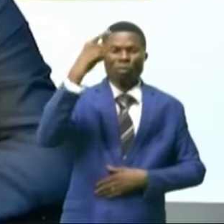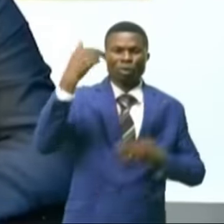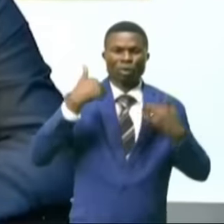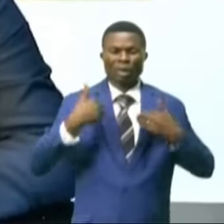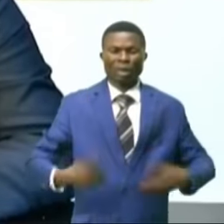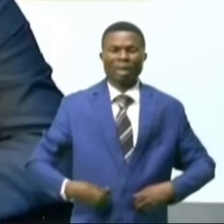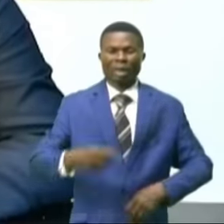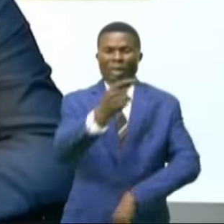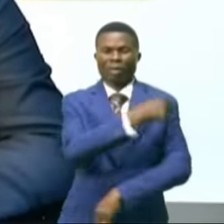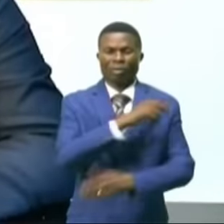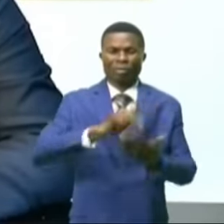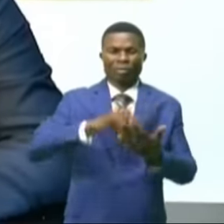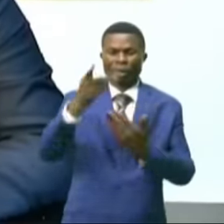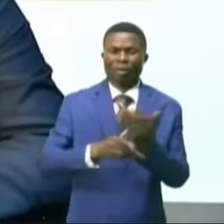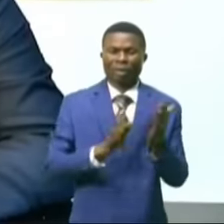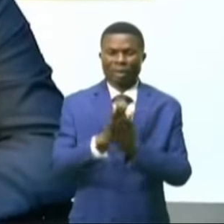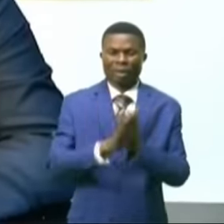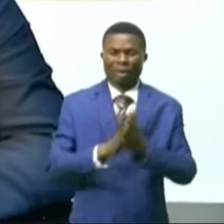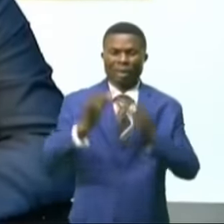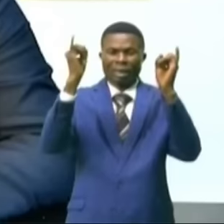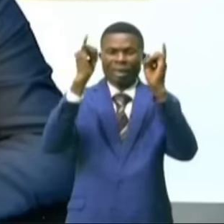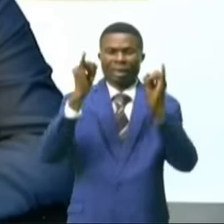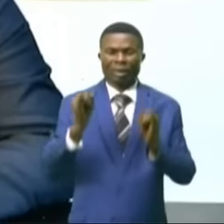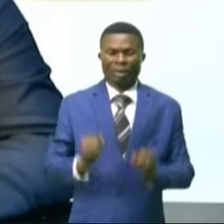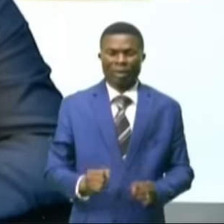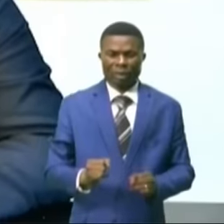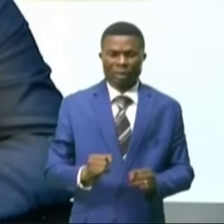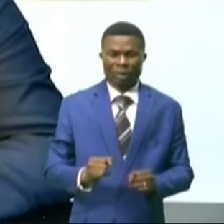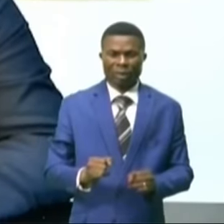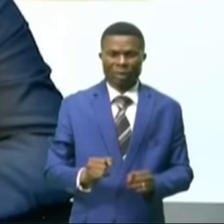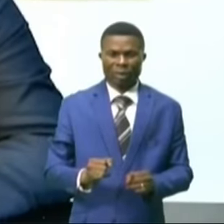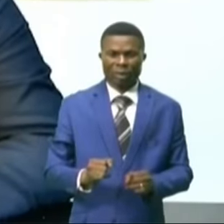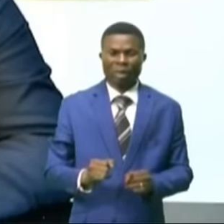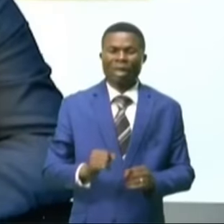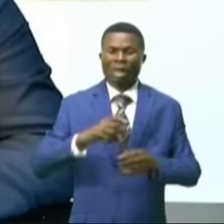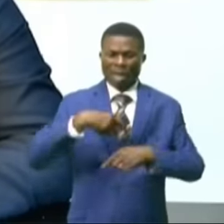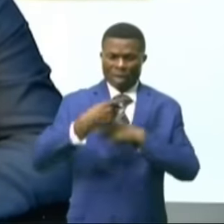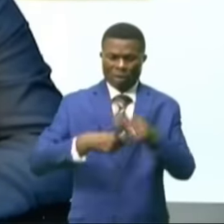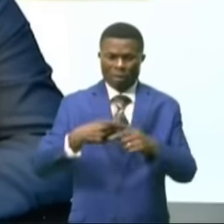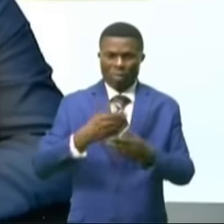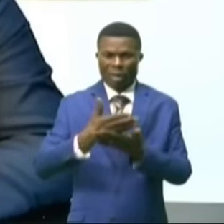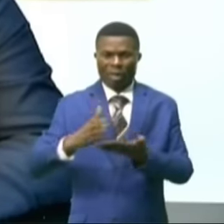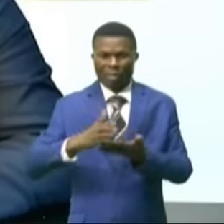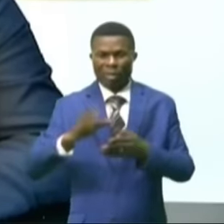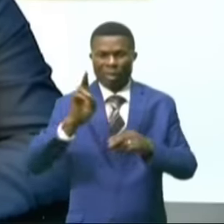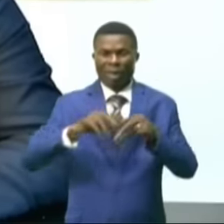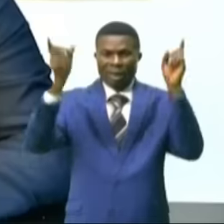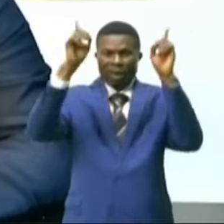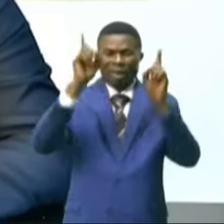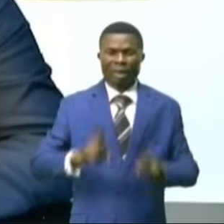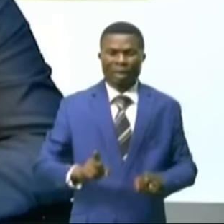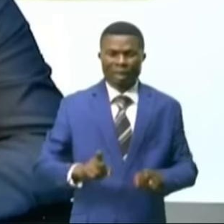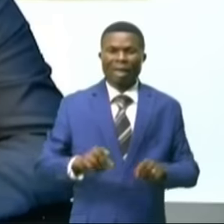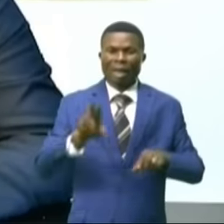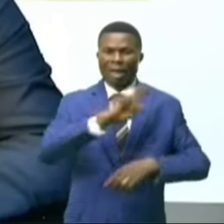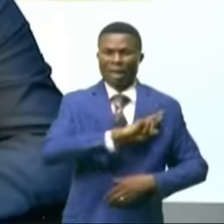« Programme essentiel d'immunisation » étant le jalon que vient d'atteindre la région africaine et la RDC en